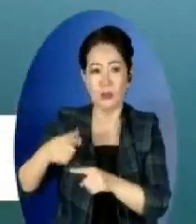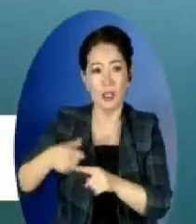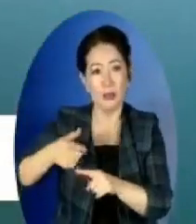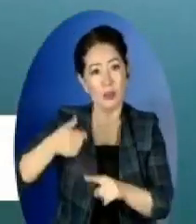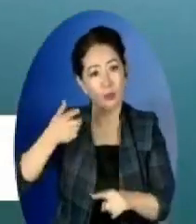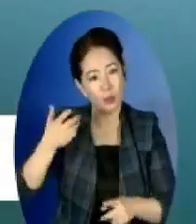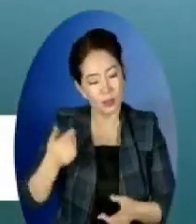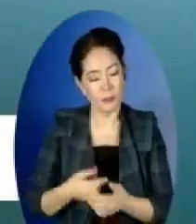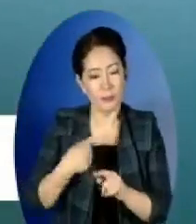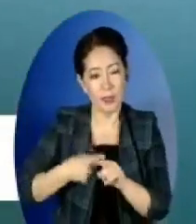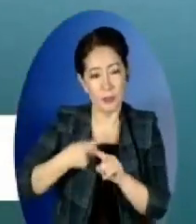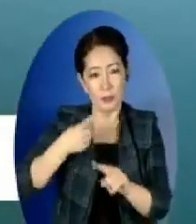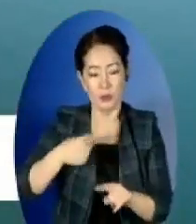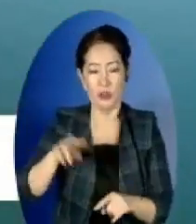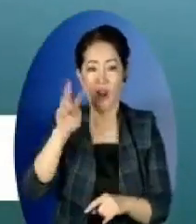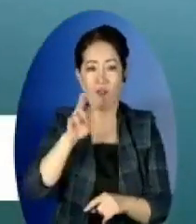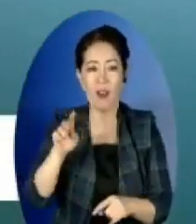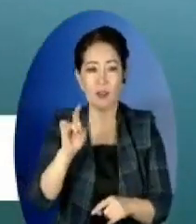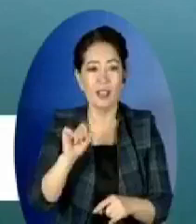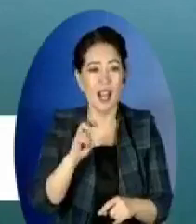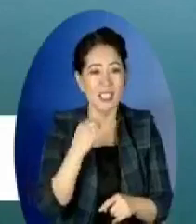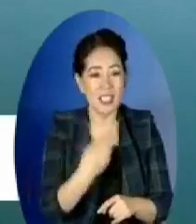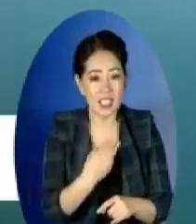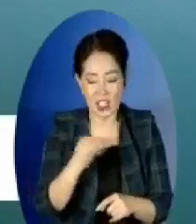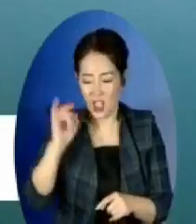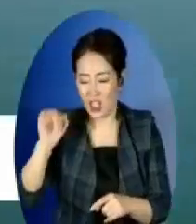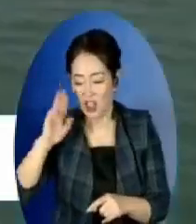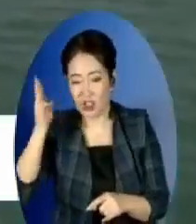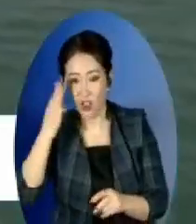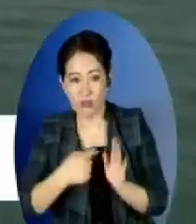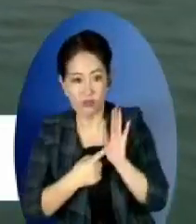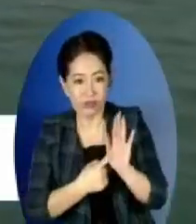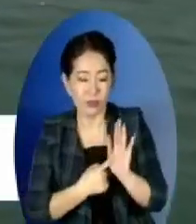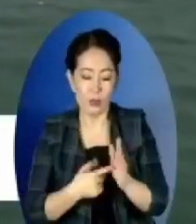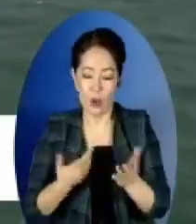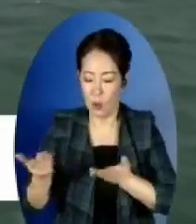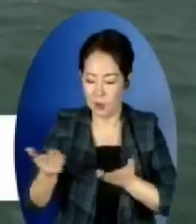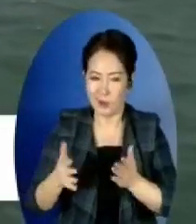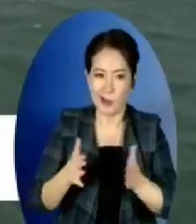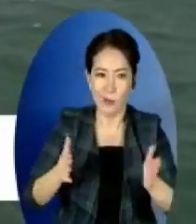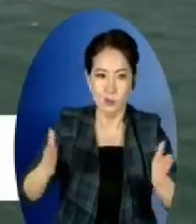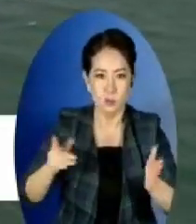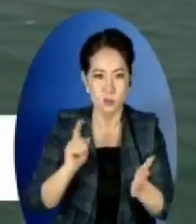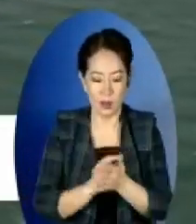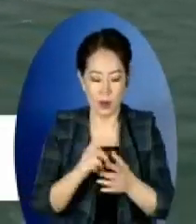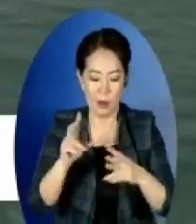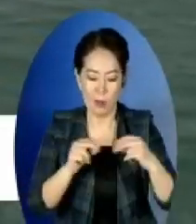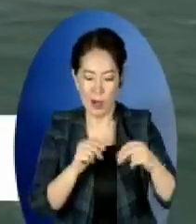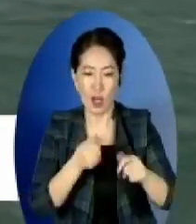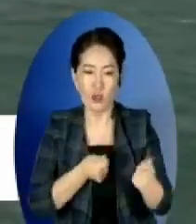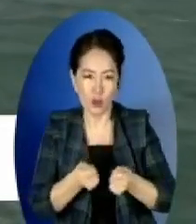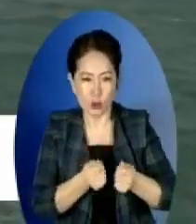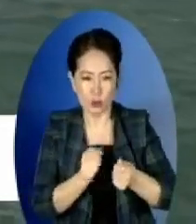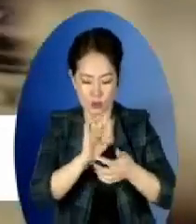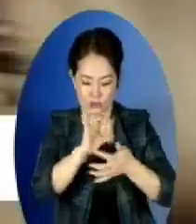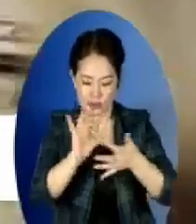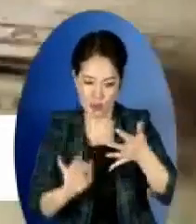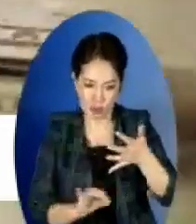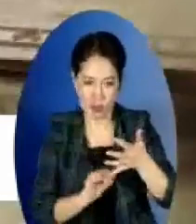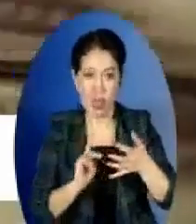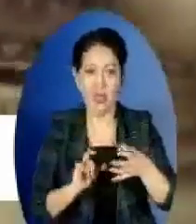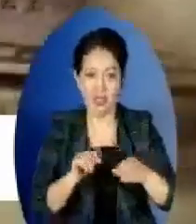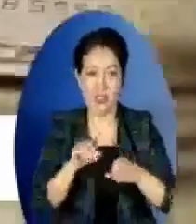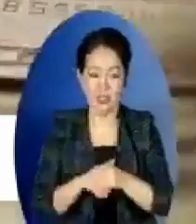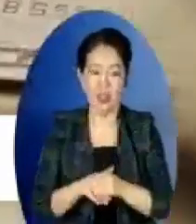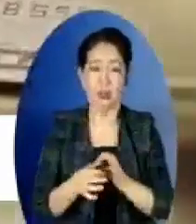нэмэгдүүлэх, замун валютын ханш болон ил тод байдал, хоёр талын худалдааг өргөжүүлэх болон маргааныг зохицуулах гэсэн үндсэн